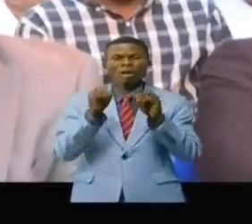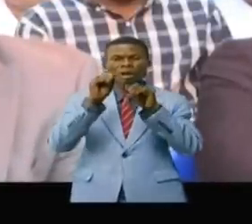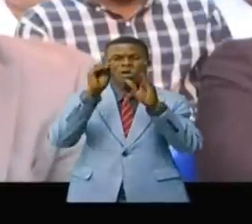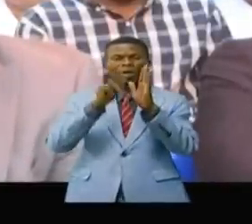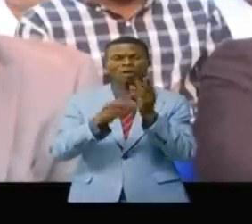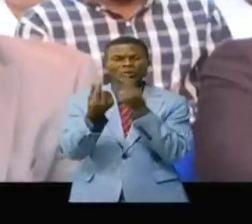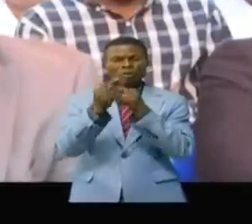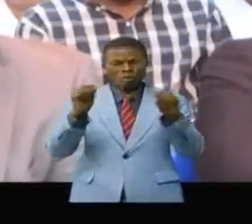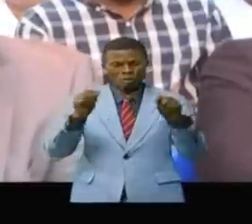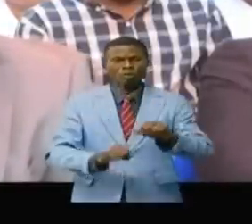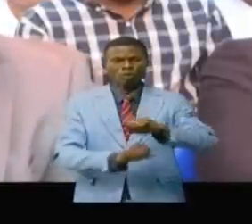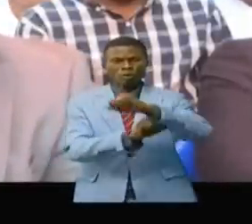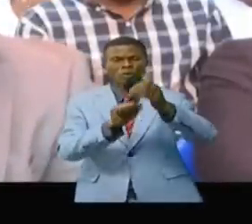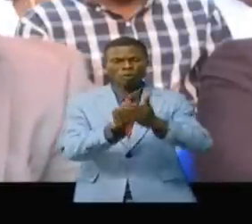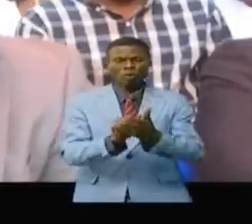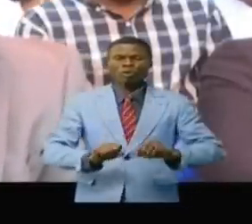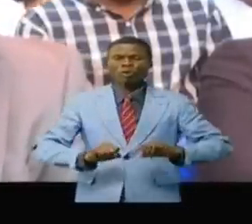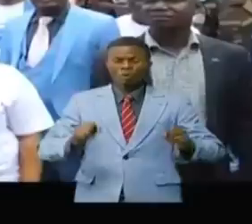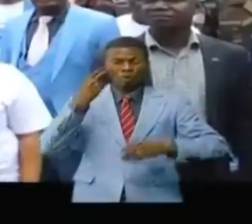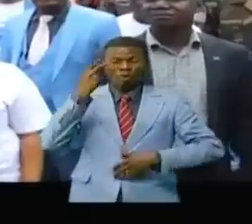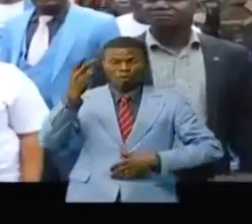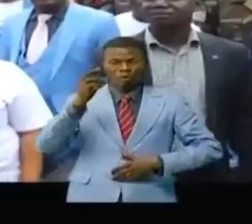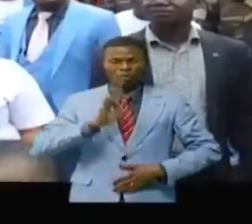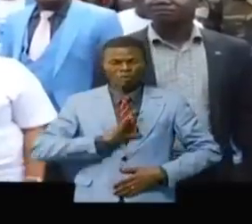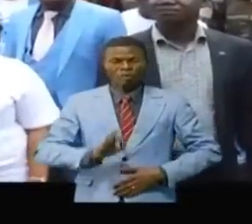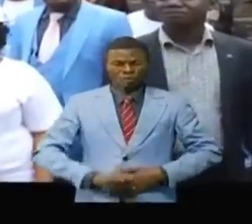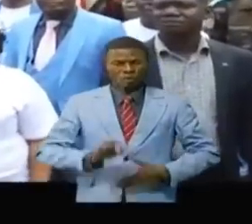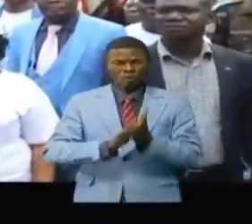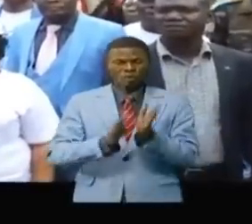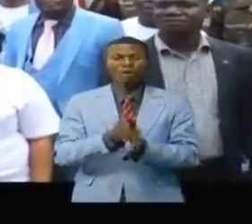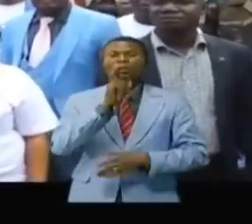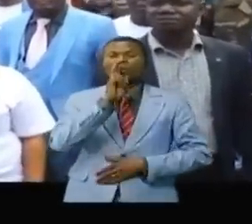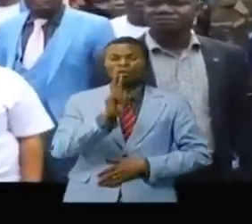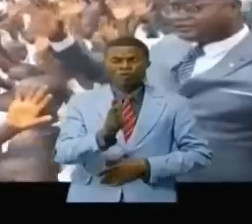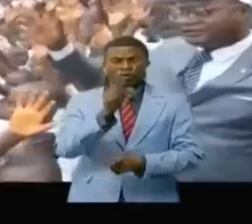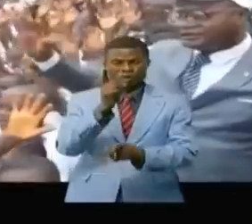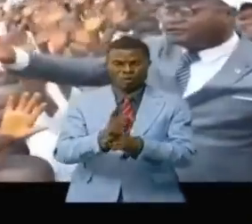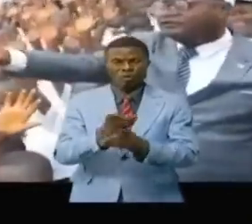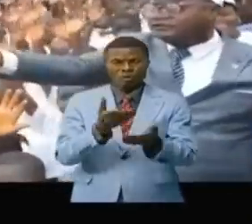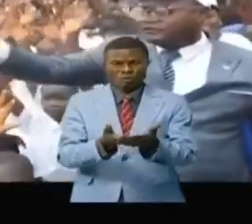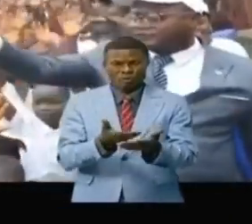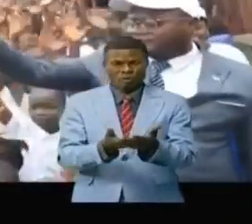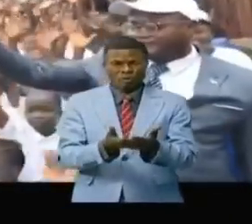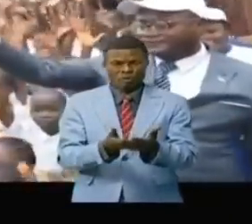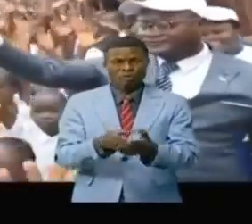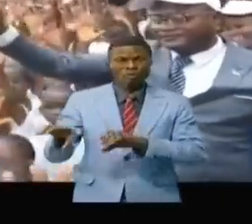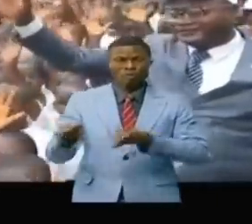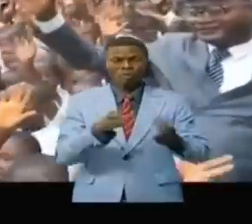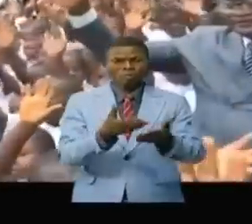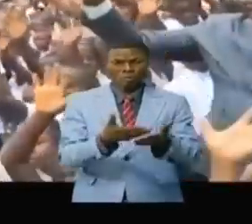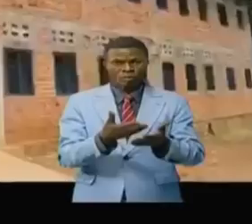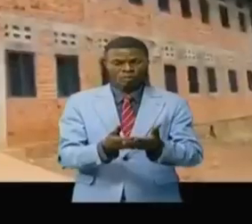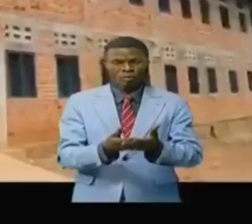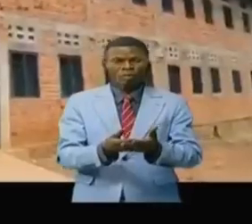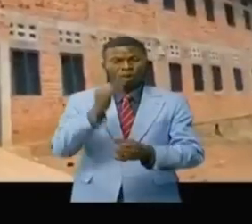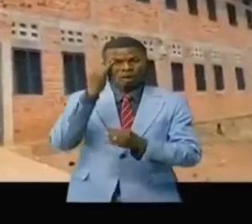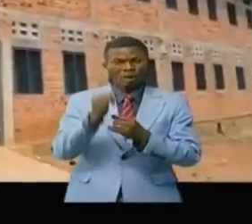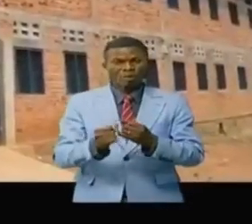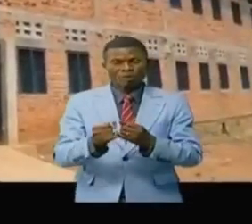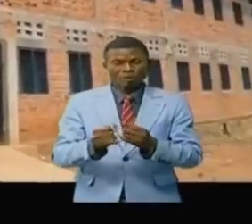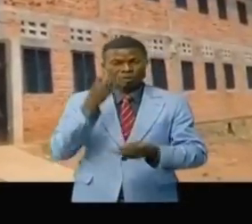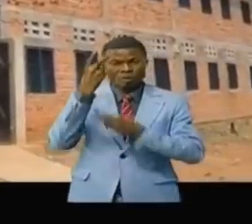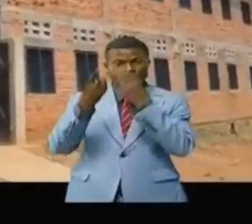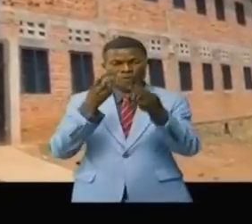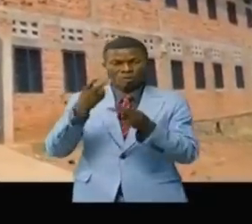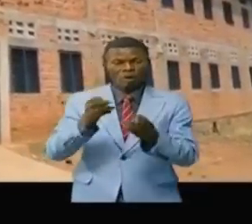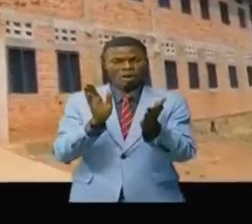l'enseignement afin d'accompagner la vision du chef de l'État, Félix-Antoine Tshisekedi Tshilombo. Cette activité a été sanctionnée par la visite